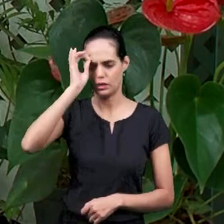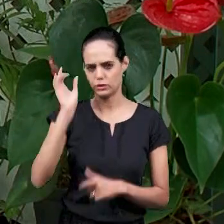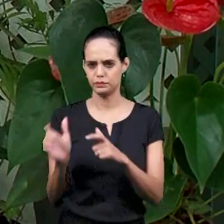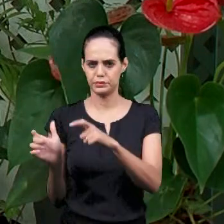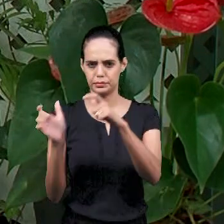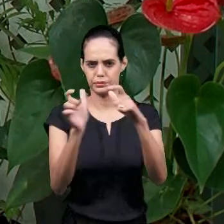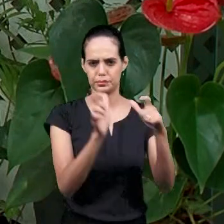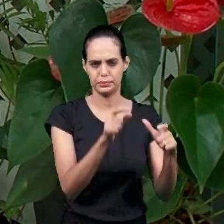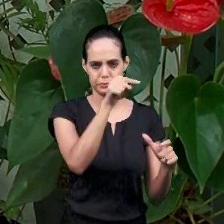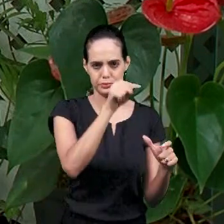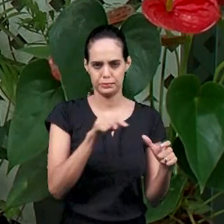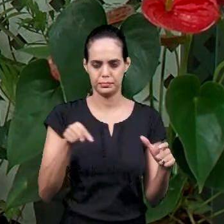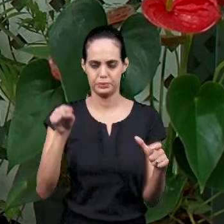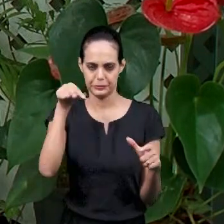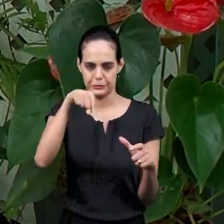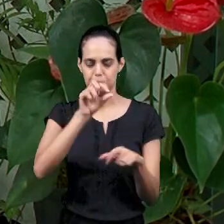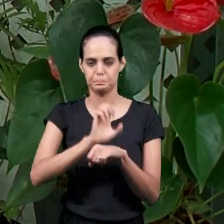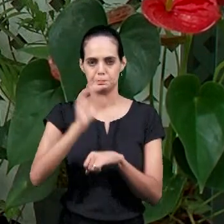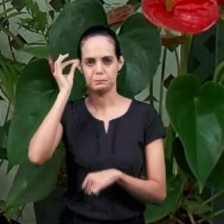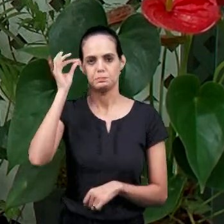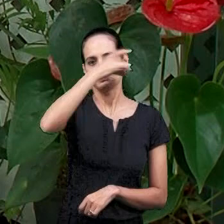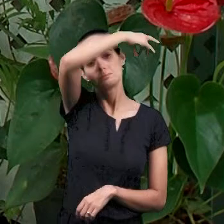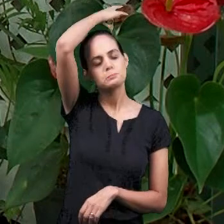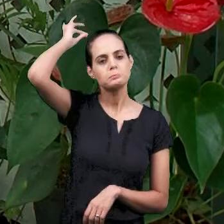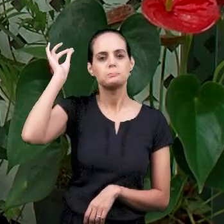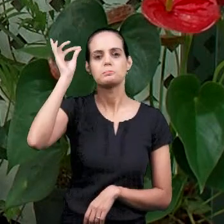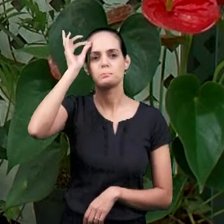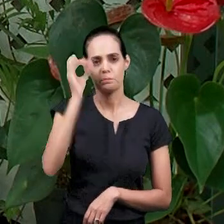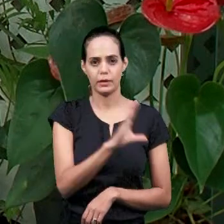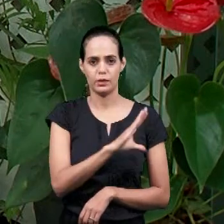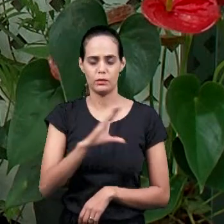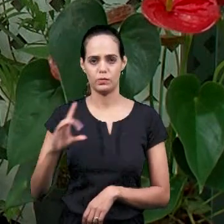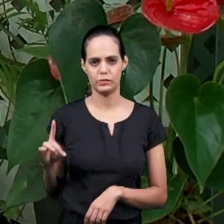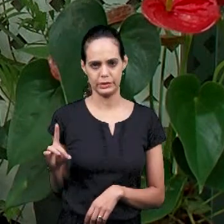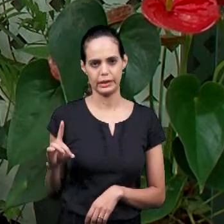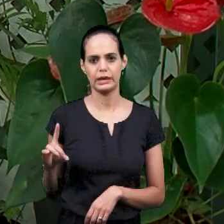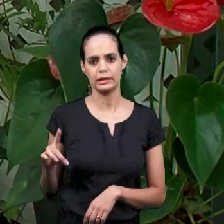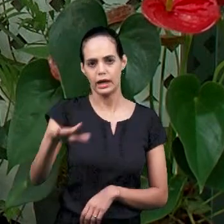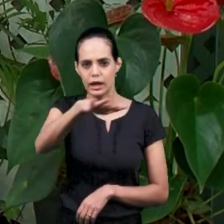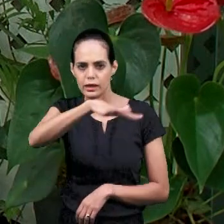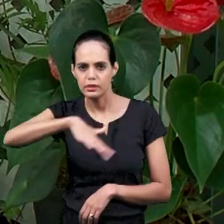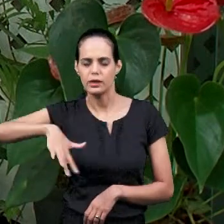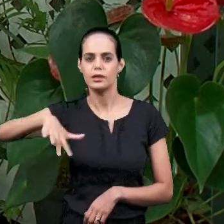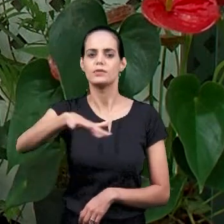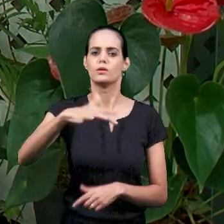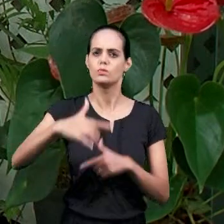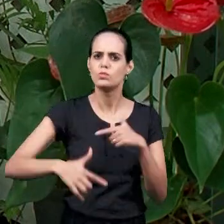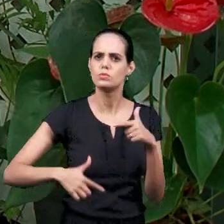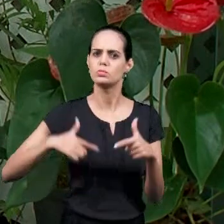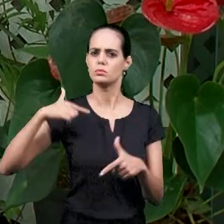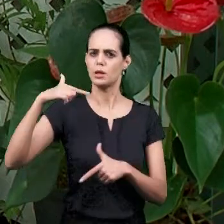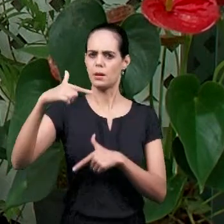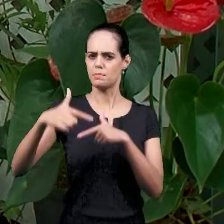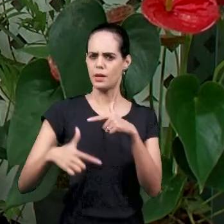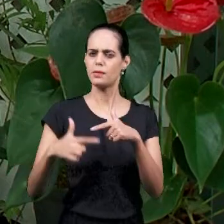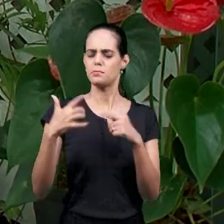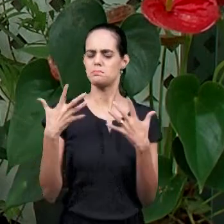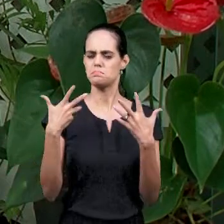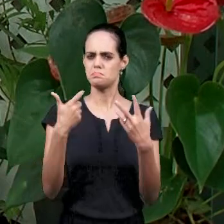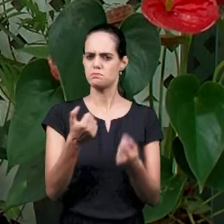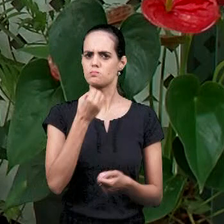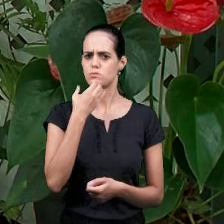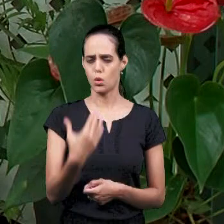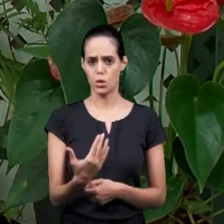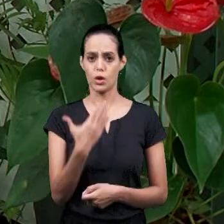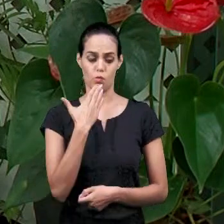Mayumirim, la ville de Jardim. Il coordonne cette région. Mais le travail qu'il a fait, je vais